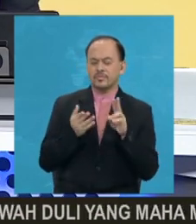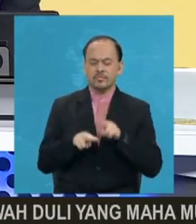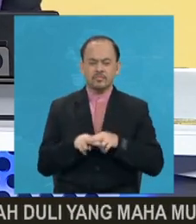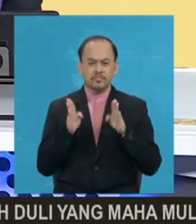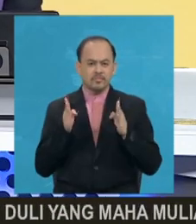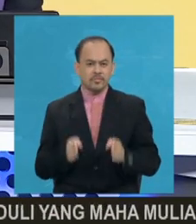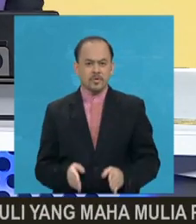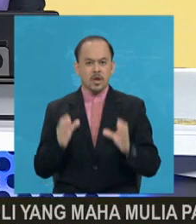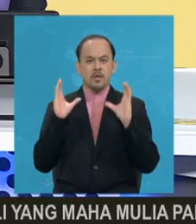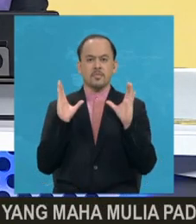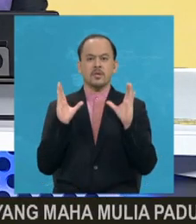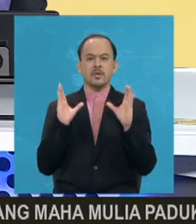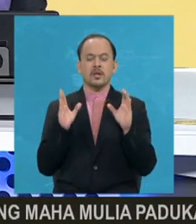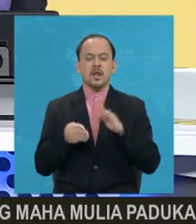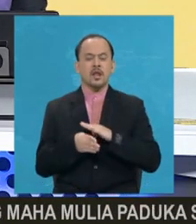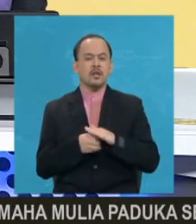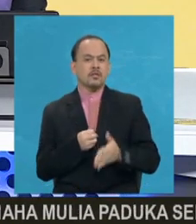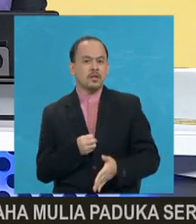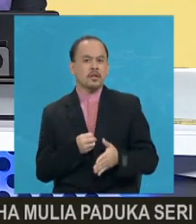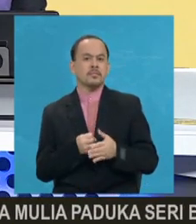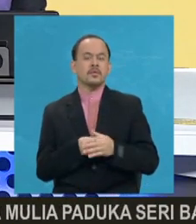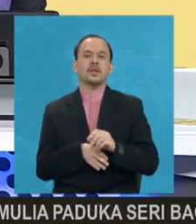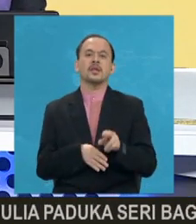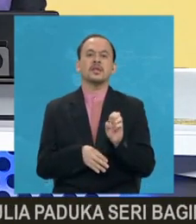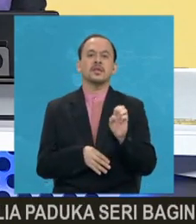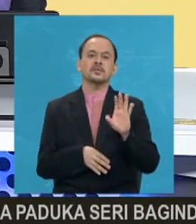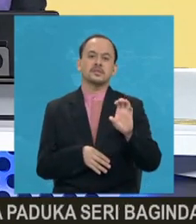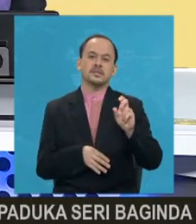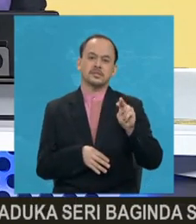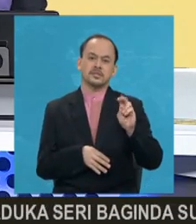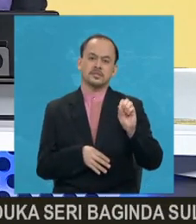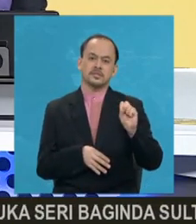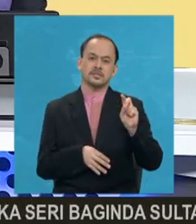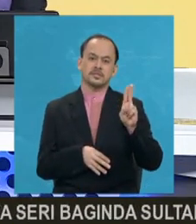untuk melengkapkan essence masing-masing dengan lebih teratur